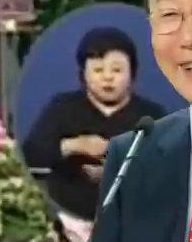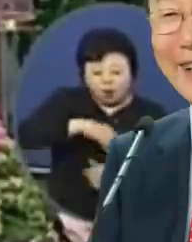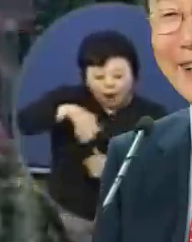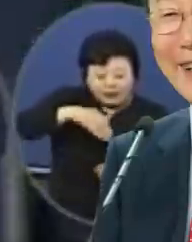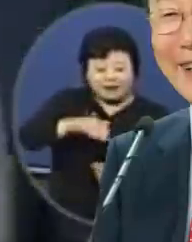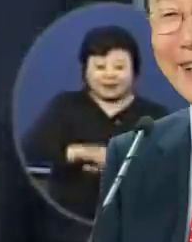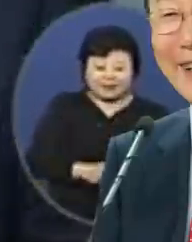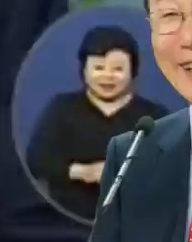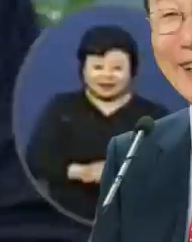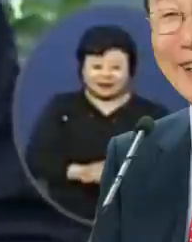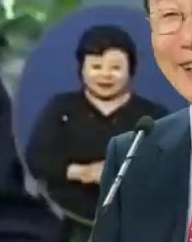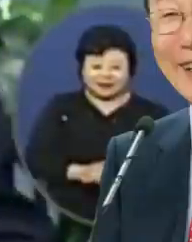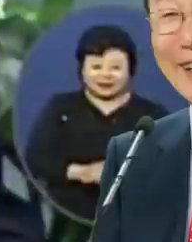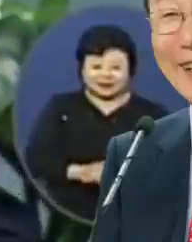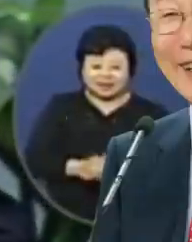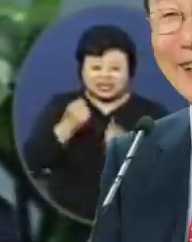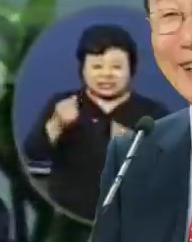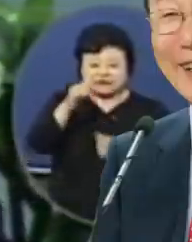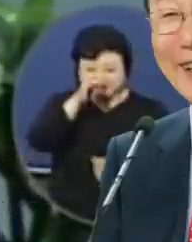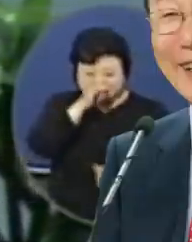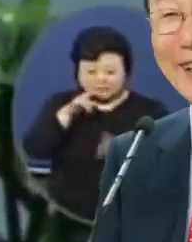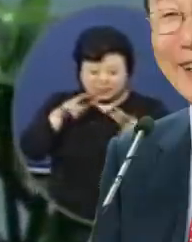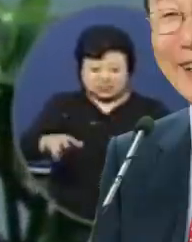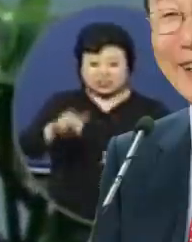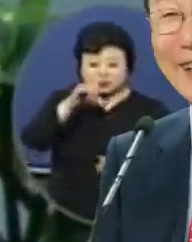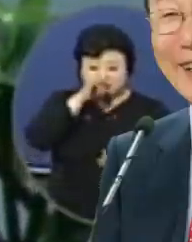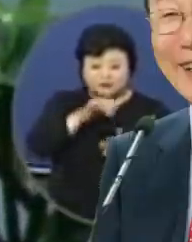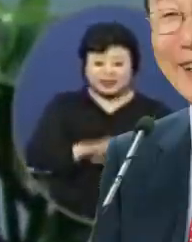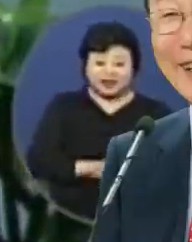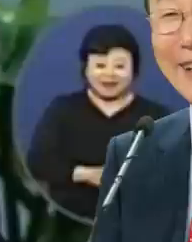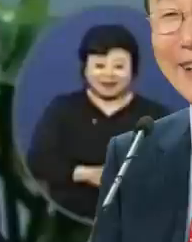환경에 여러분을 변화시켜줄 수 있는 힘이 지금 있습니다.